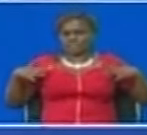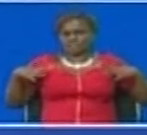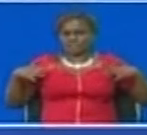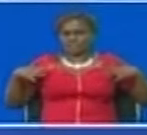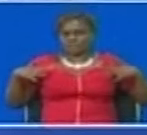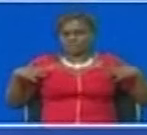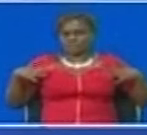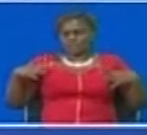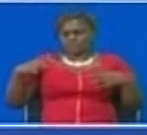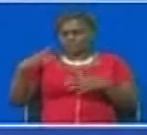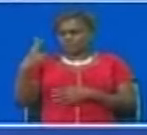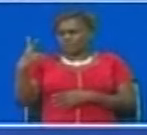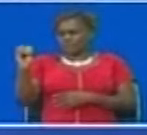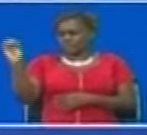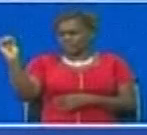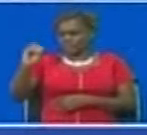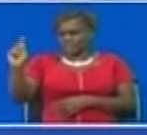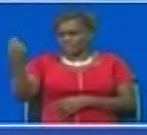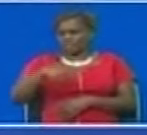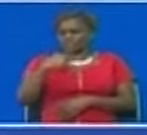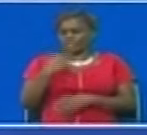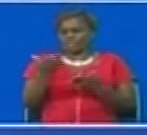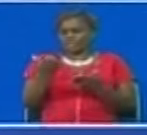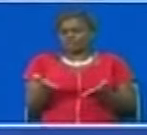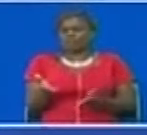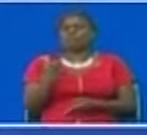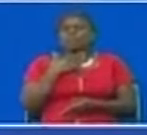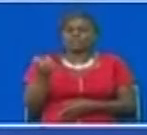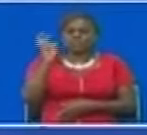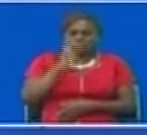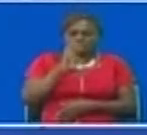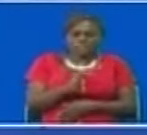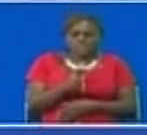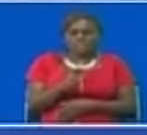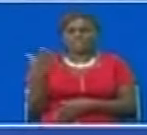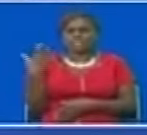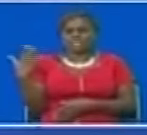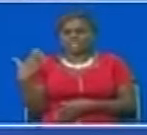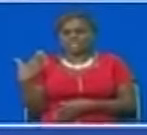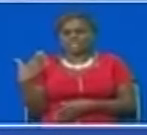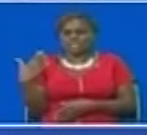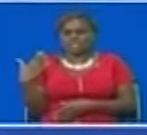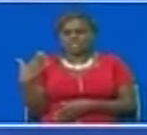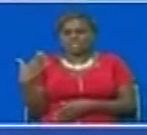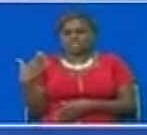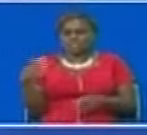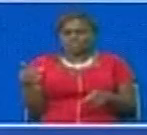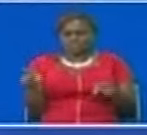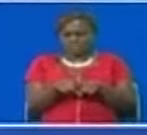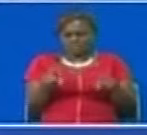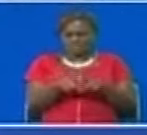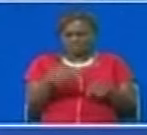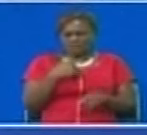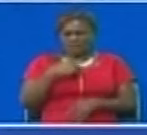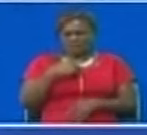Masogo. Vile vile 20% ya Kenyan tourists pia wanataka option ya green holidays. Kwa hivyo ndio tumekuja na adventure kuona kwamba